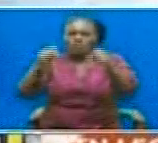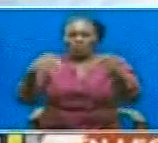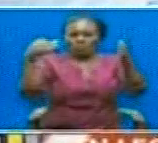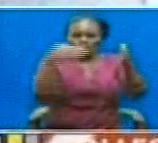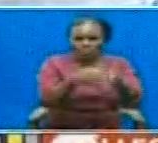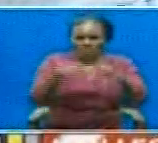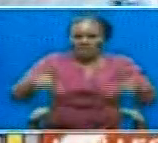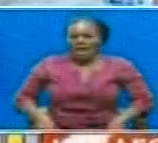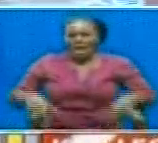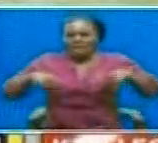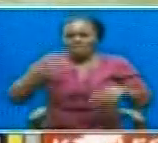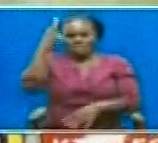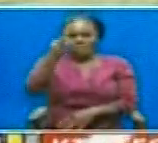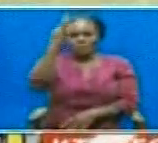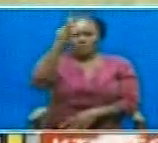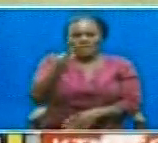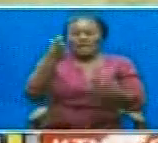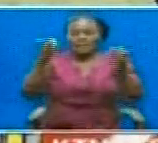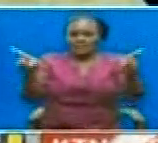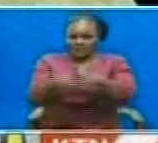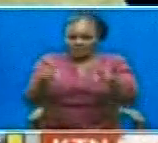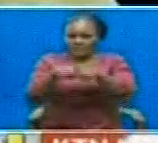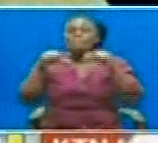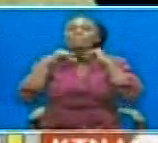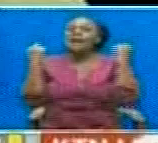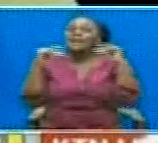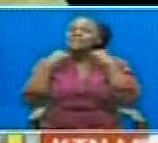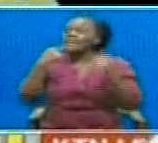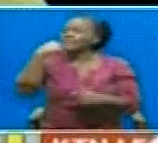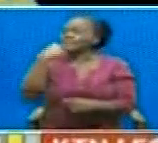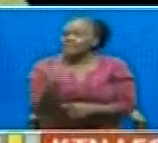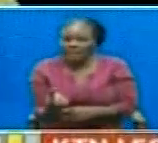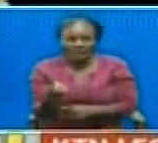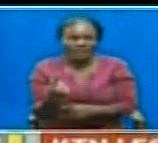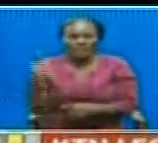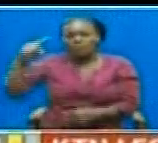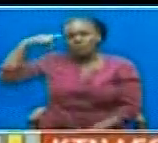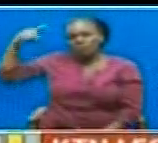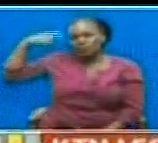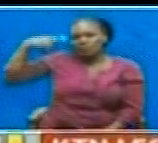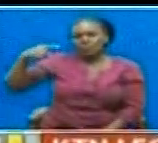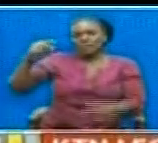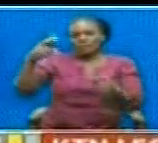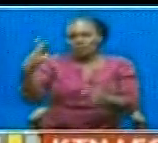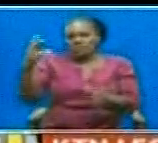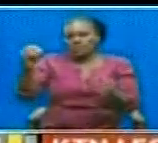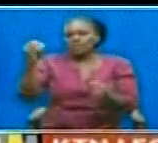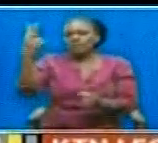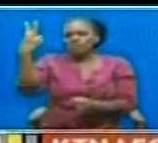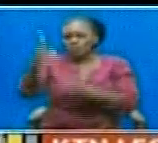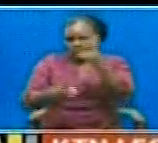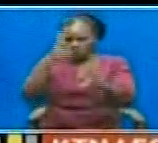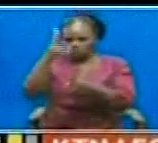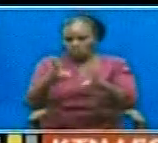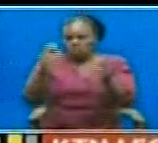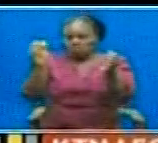maisha yake ya baadaye. Kwa mujibu wa askofu Kokokome, Adebayo ataruka kichwa mwaka 2022 ambayo